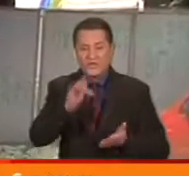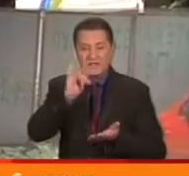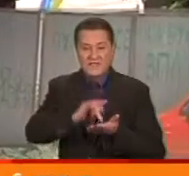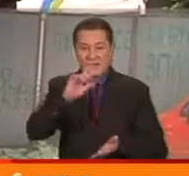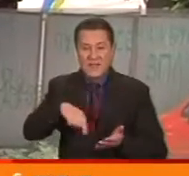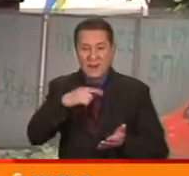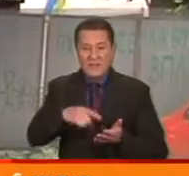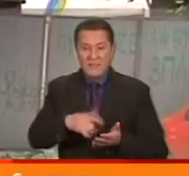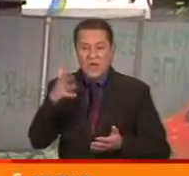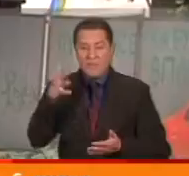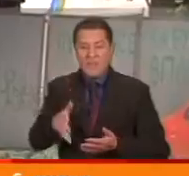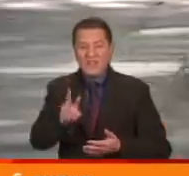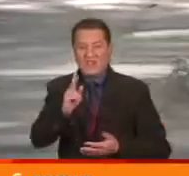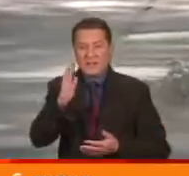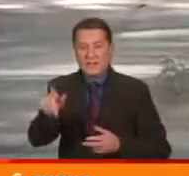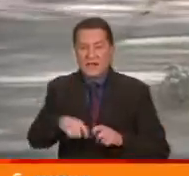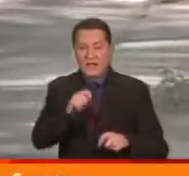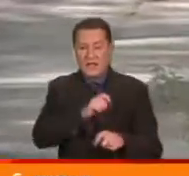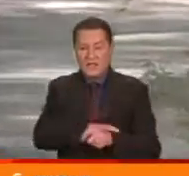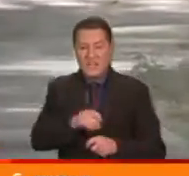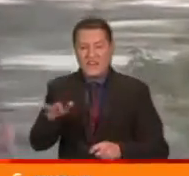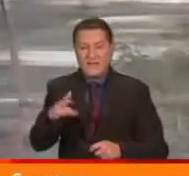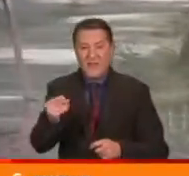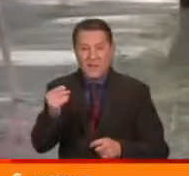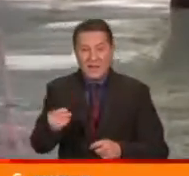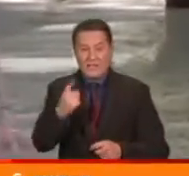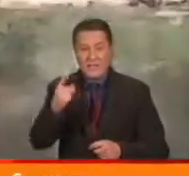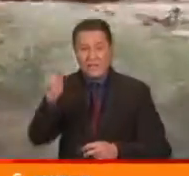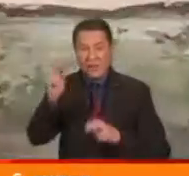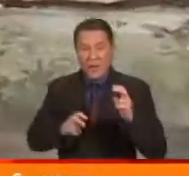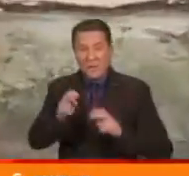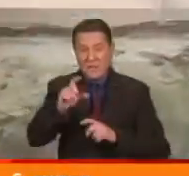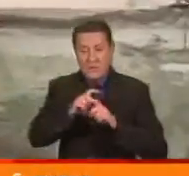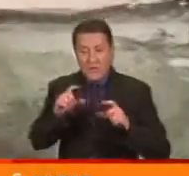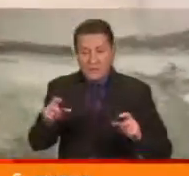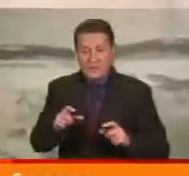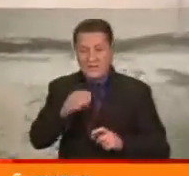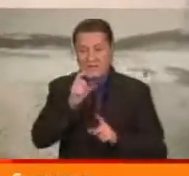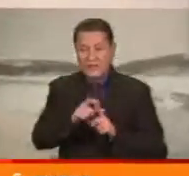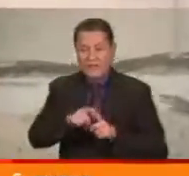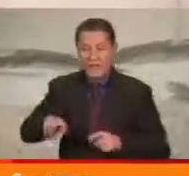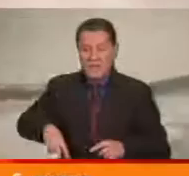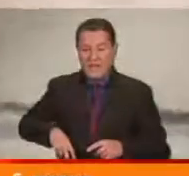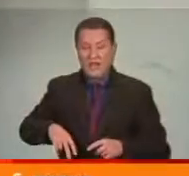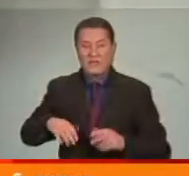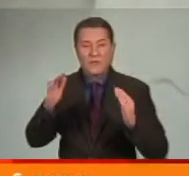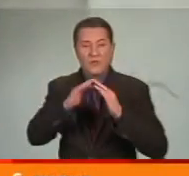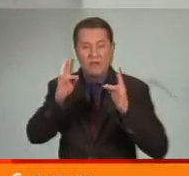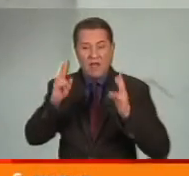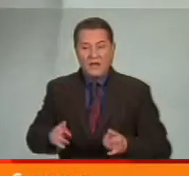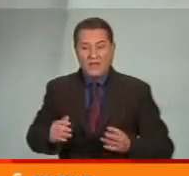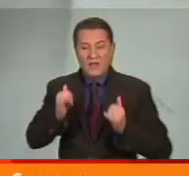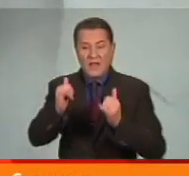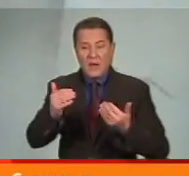центрі міста. 5 тисяч квадратних метрів на балансі одного з комунальних підприємств. За словами його директора, будівля аварійна і для проживання